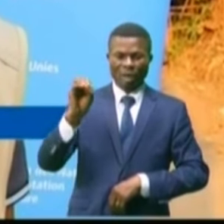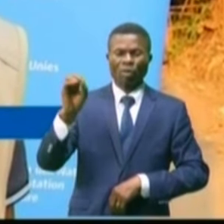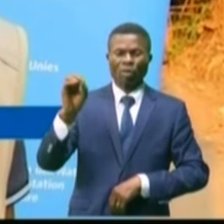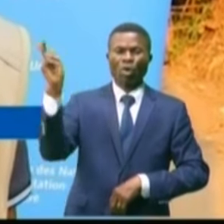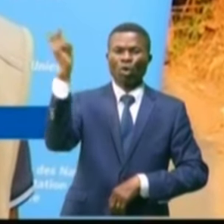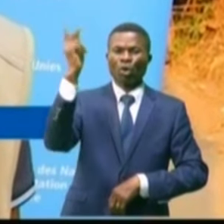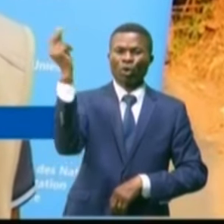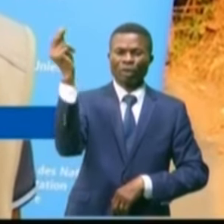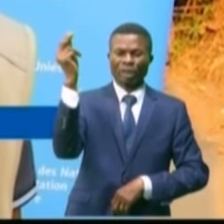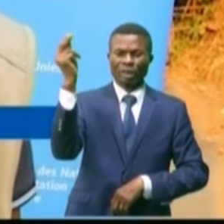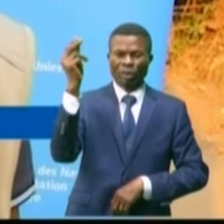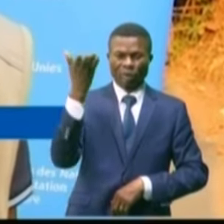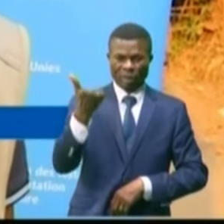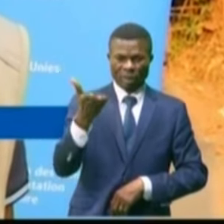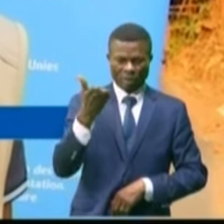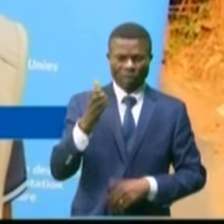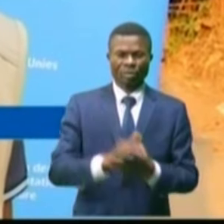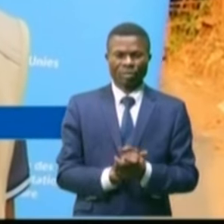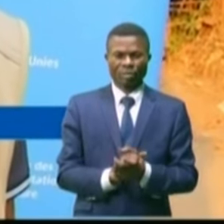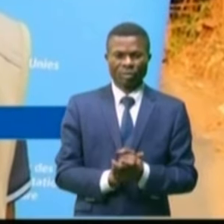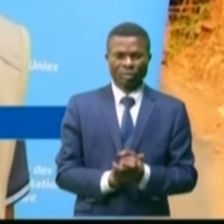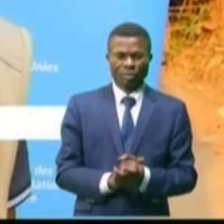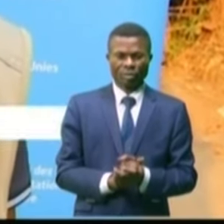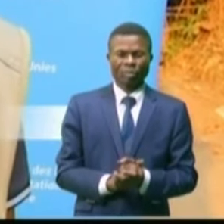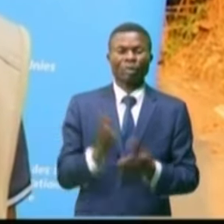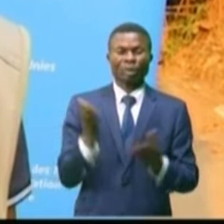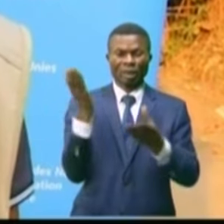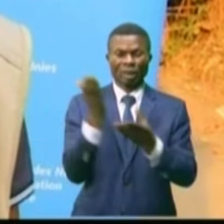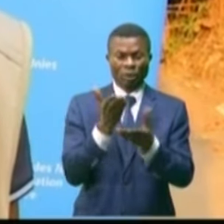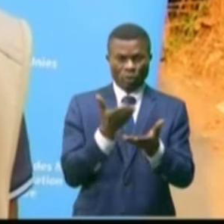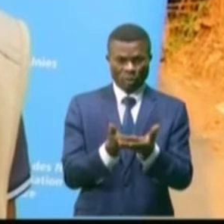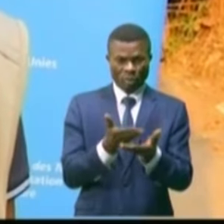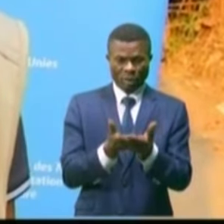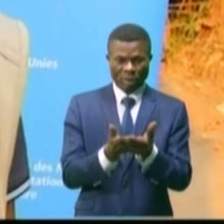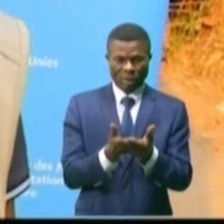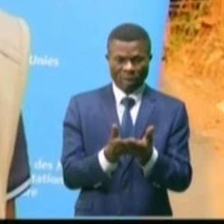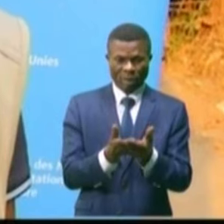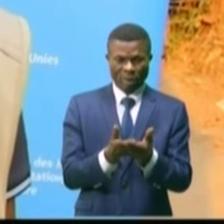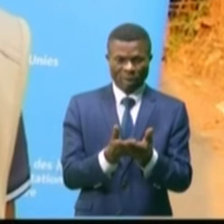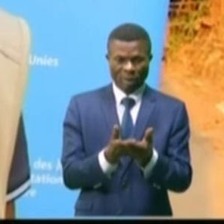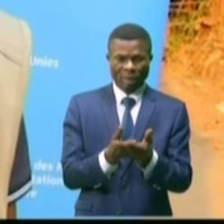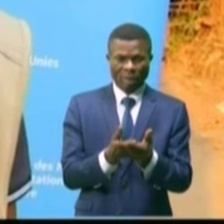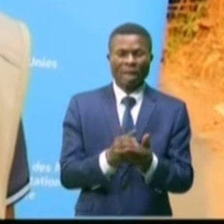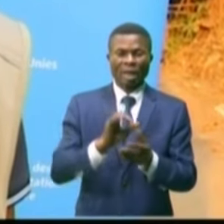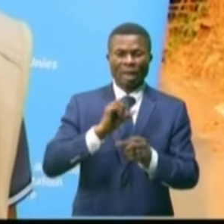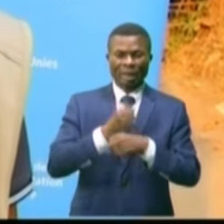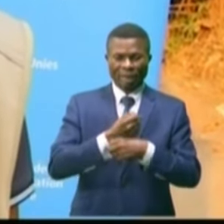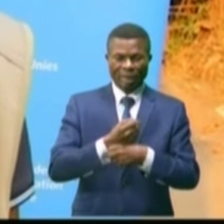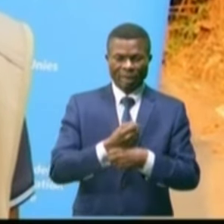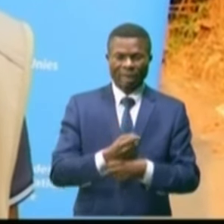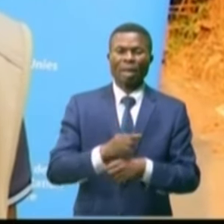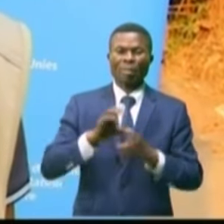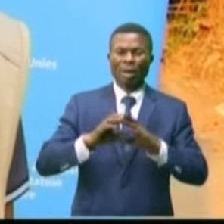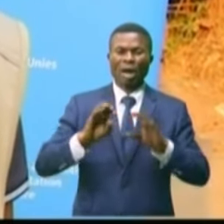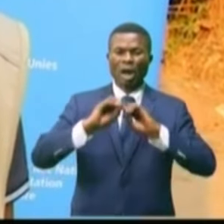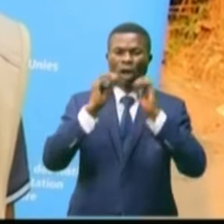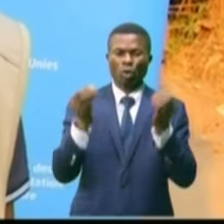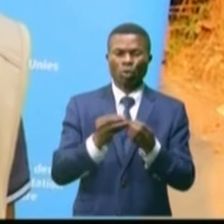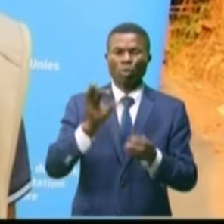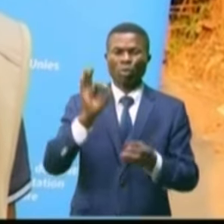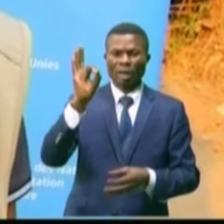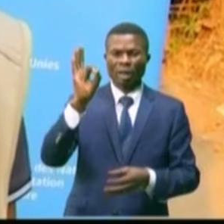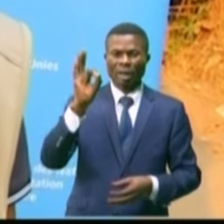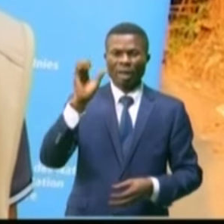le champ-école paysan, c'est une approche qui a été mise au point par la FAO, l'approche